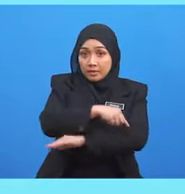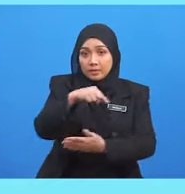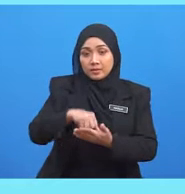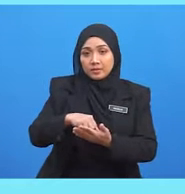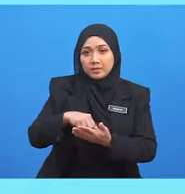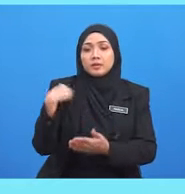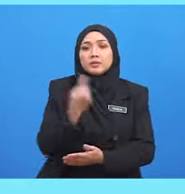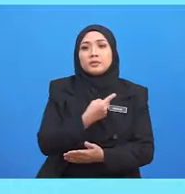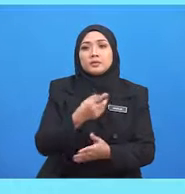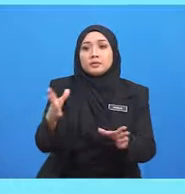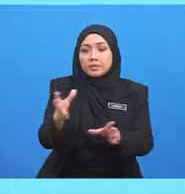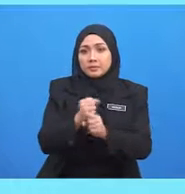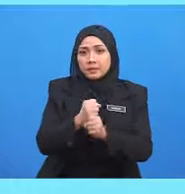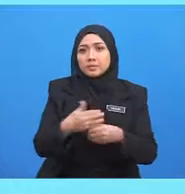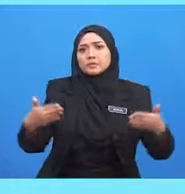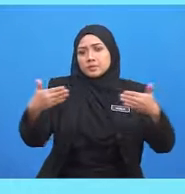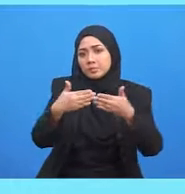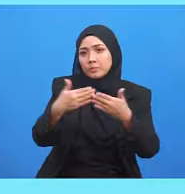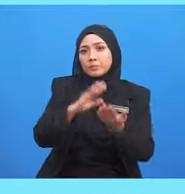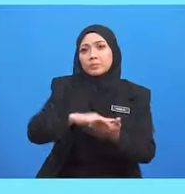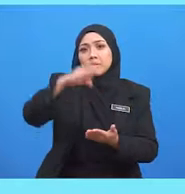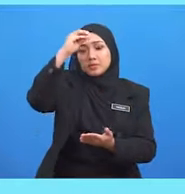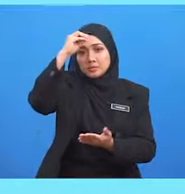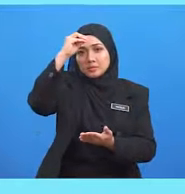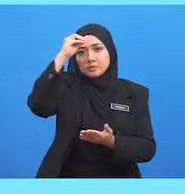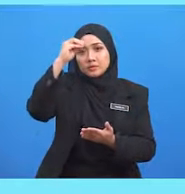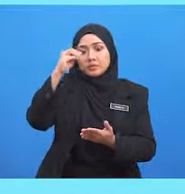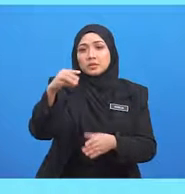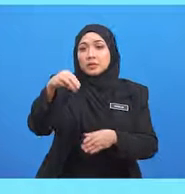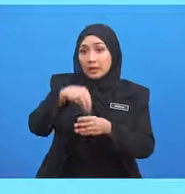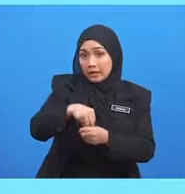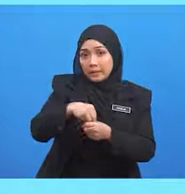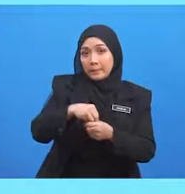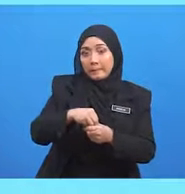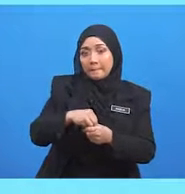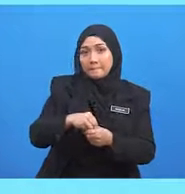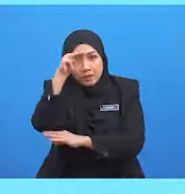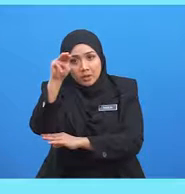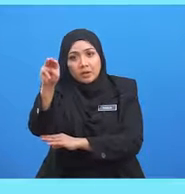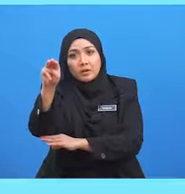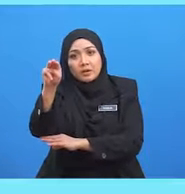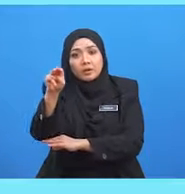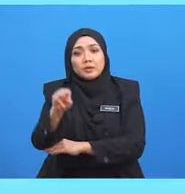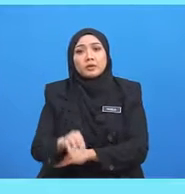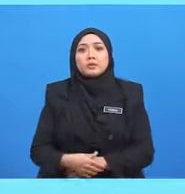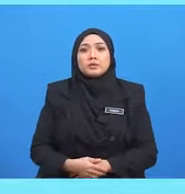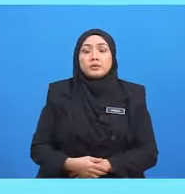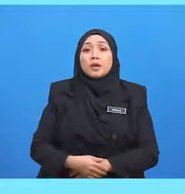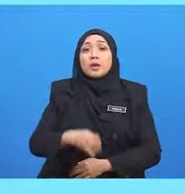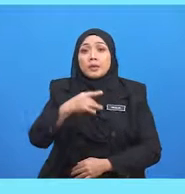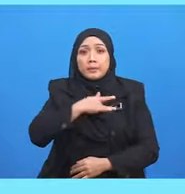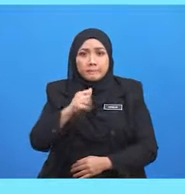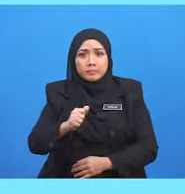dapat menyambung lagi pembelajaran kita dalam subjek pendidikan Islam tingkatan 4. Iman ini